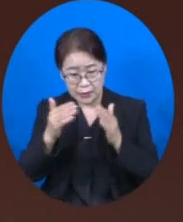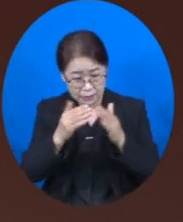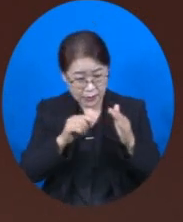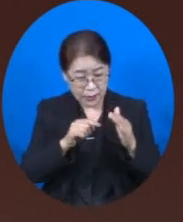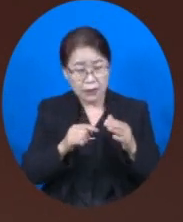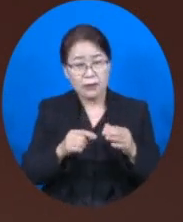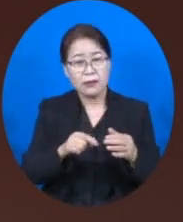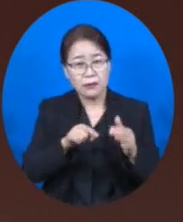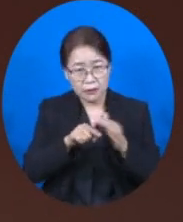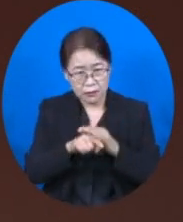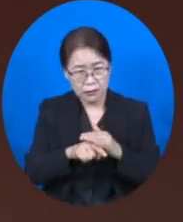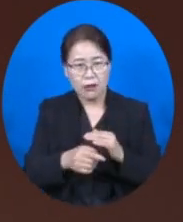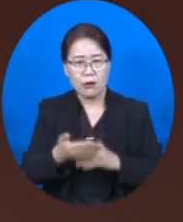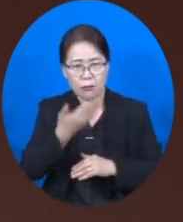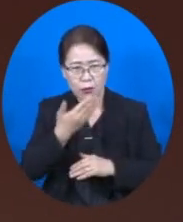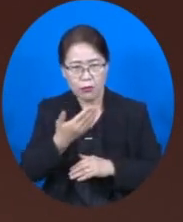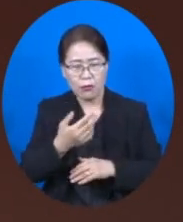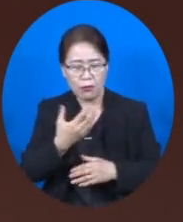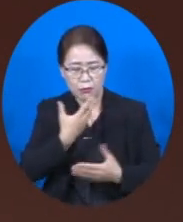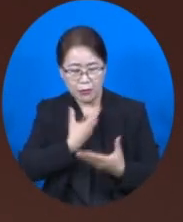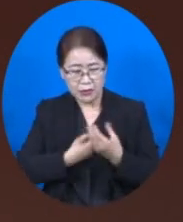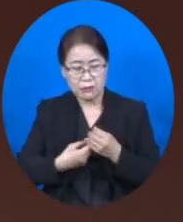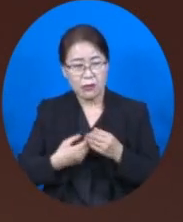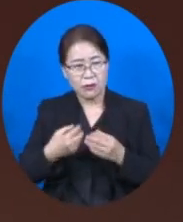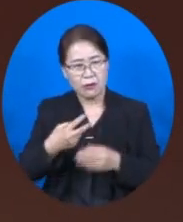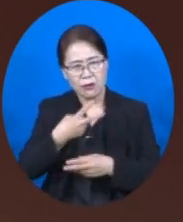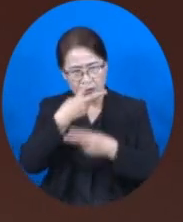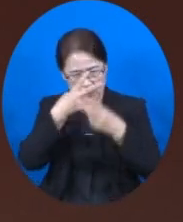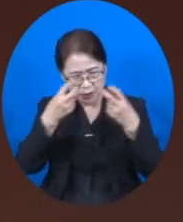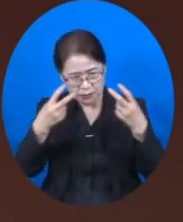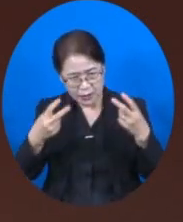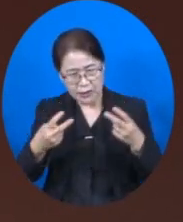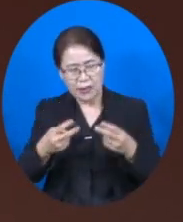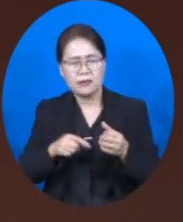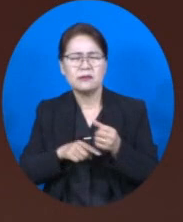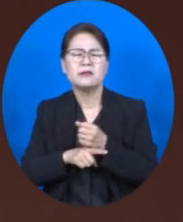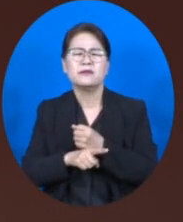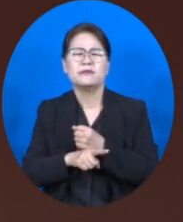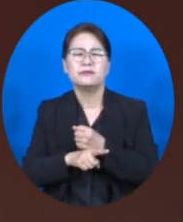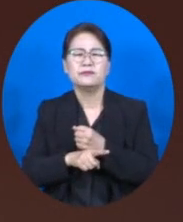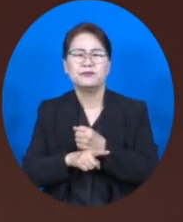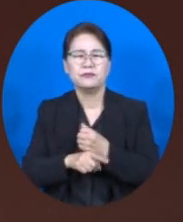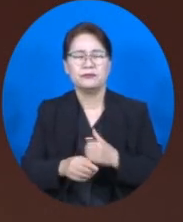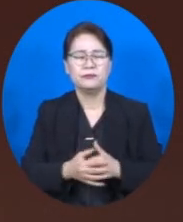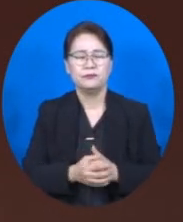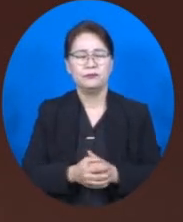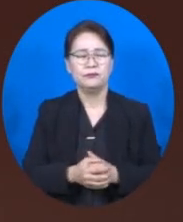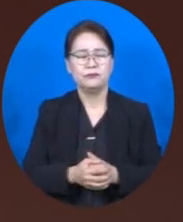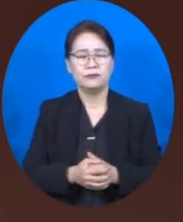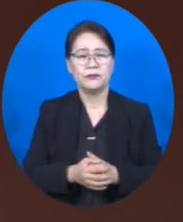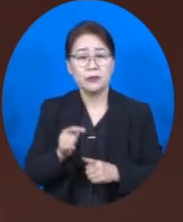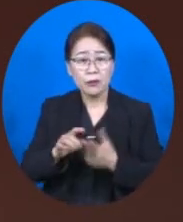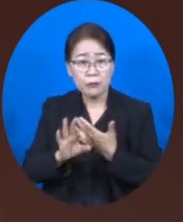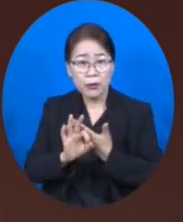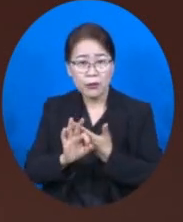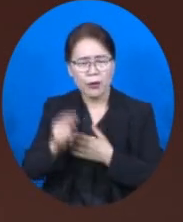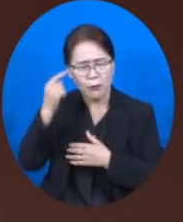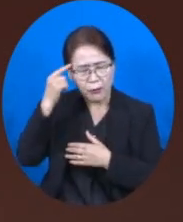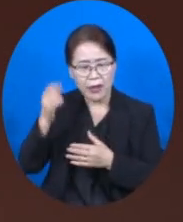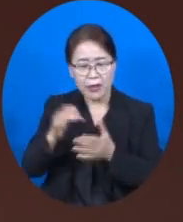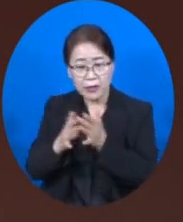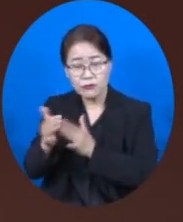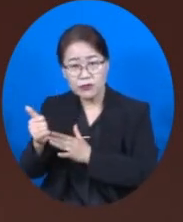들어가서 먹고 마시며 주무시겠다는 그런 의미입니다 그러면 왜